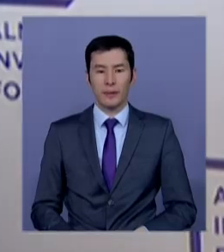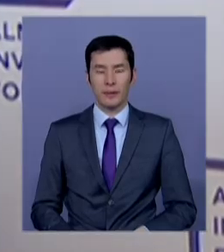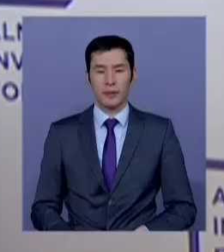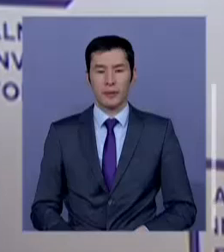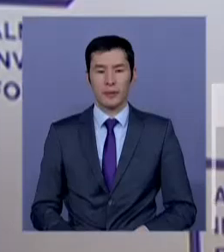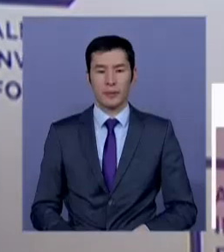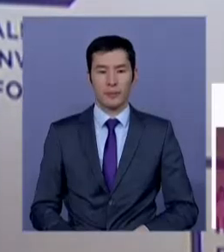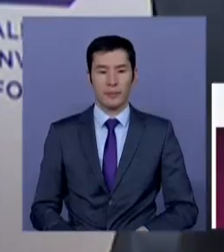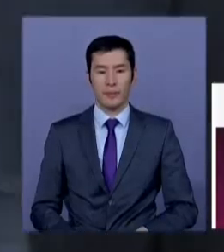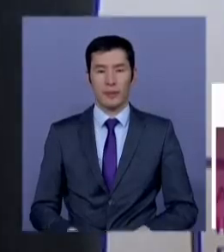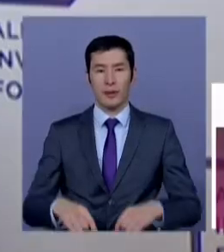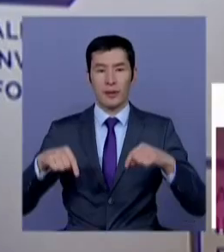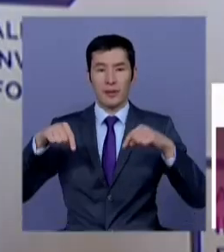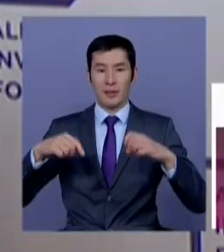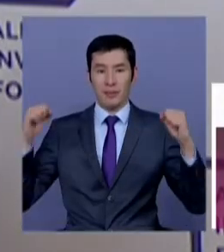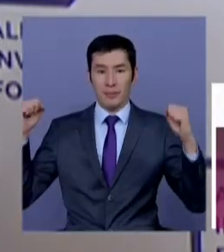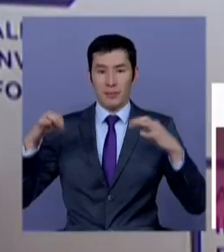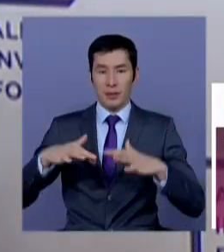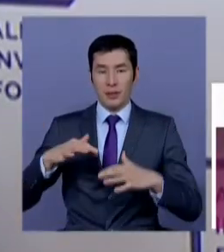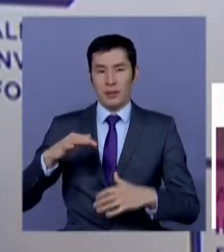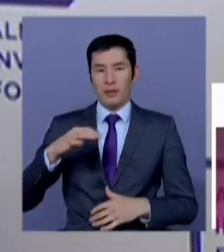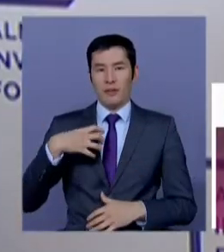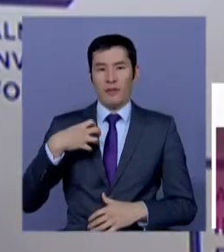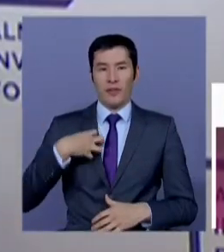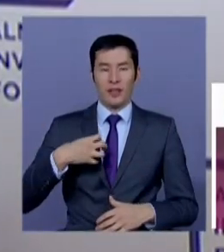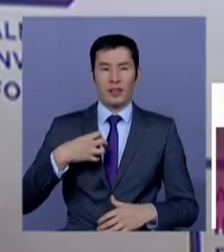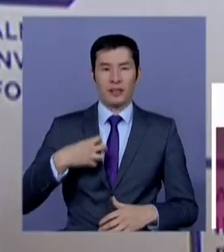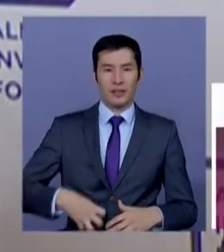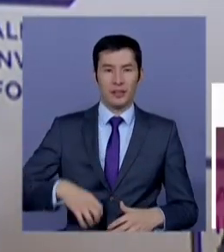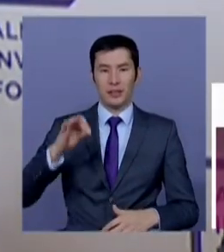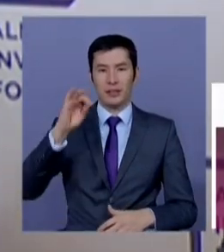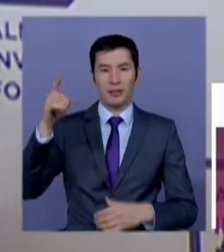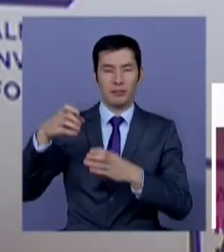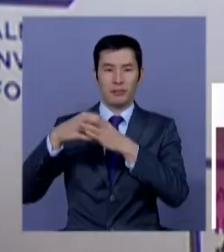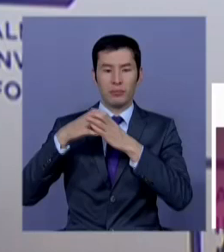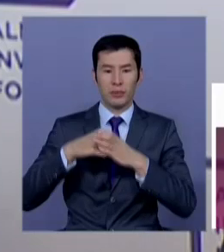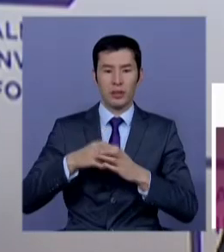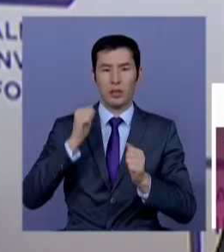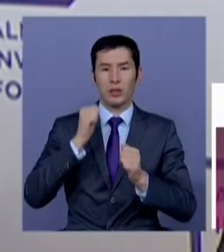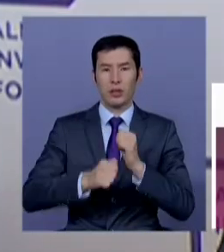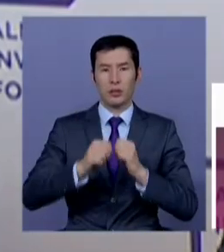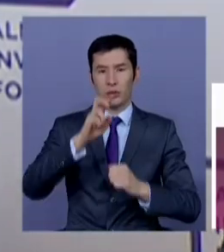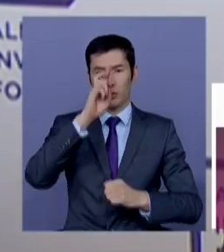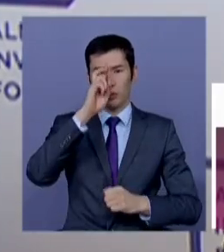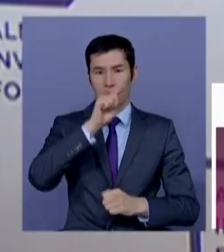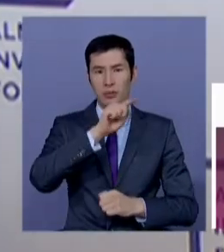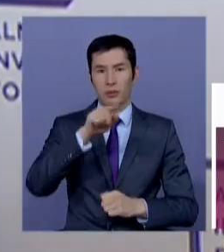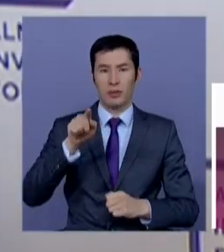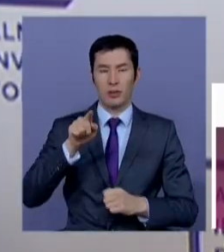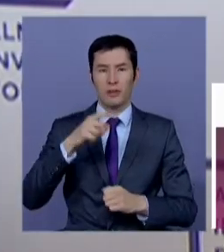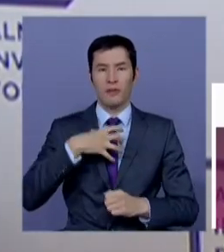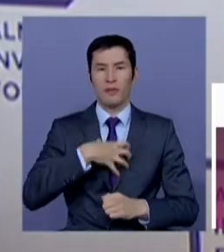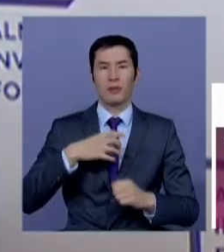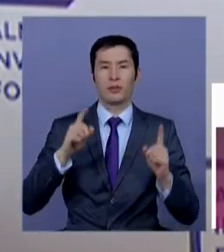Форумға біз компанияның француздық серіктестерімізбен бірге келіп отырмыз. Менің ойымша, әрбір мемлекет үшін әуежай өте маңызды. Себебі, бұл